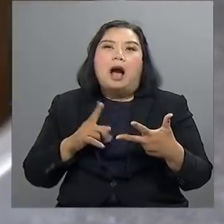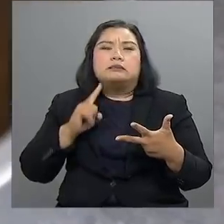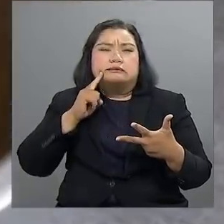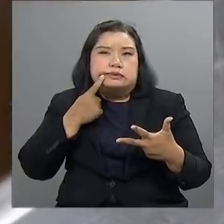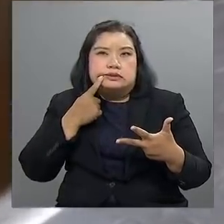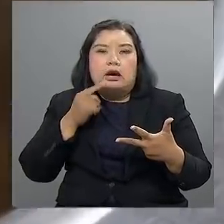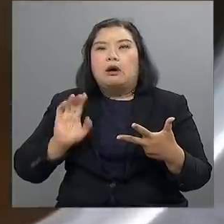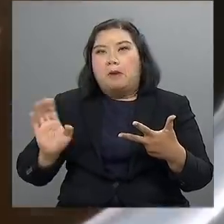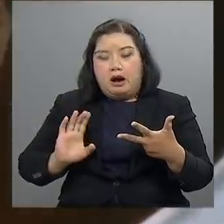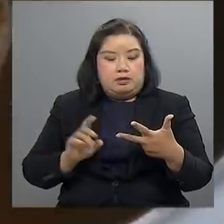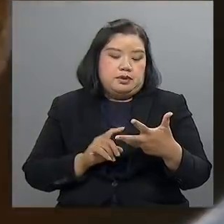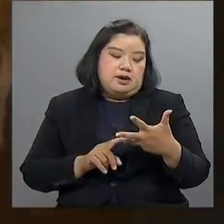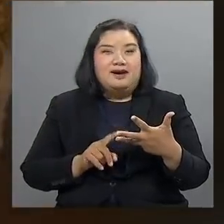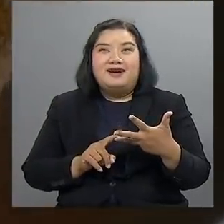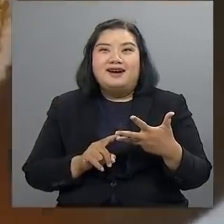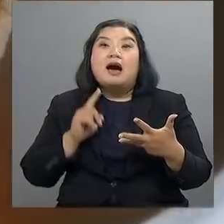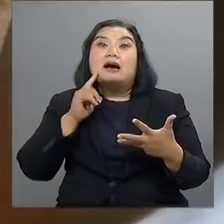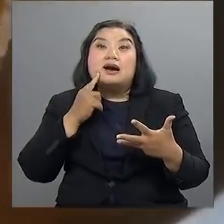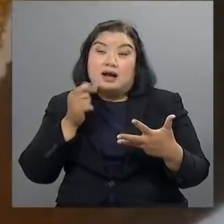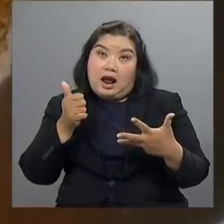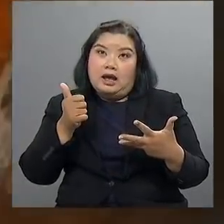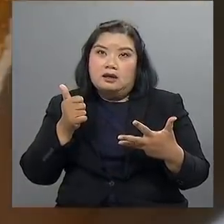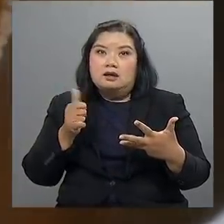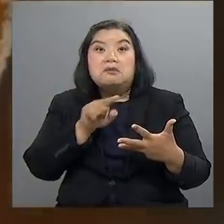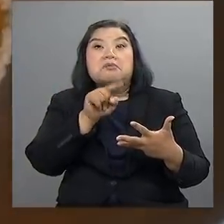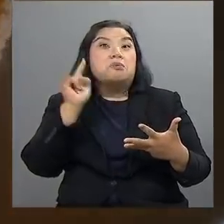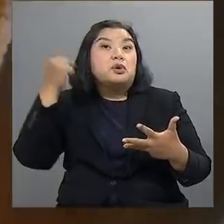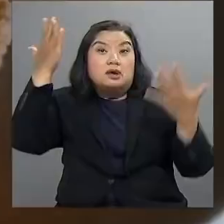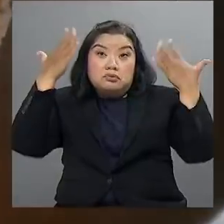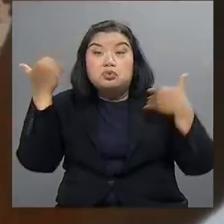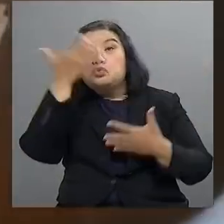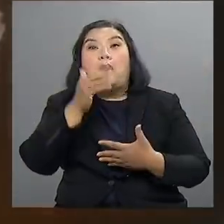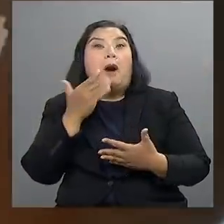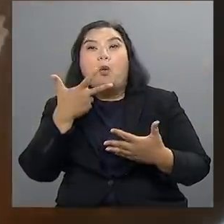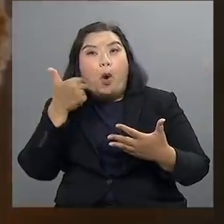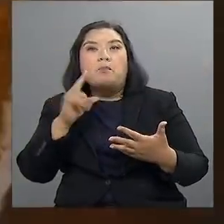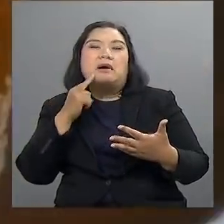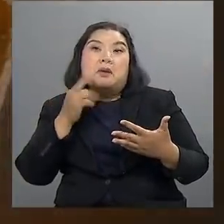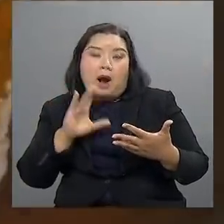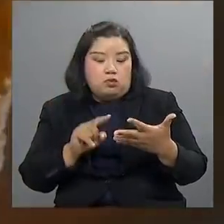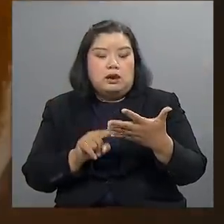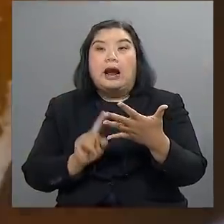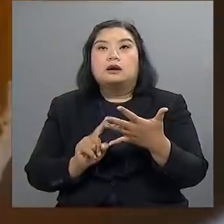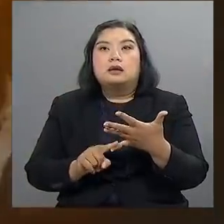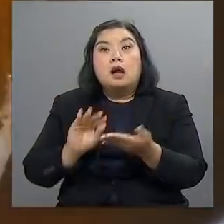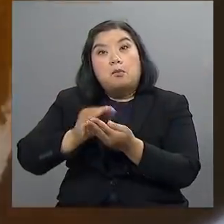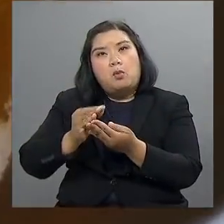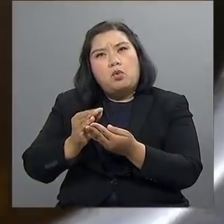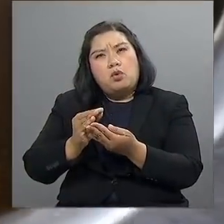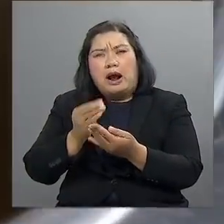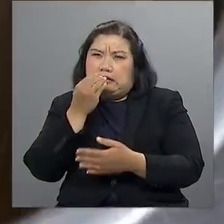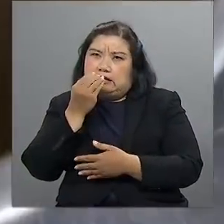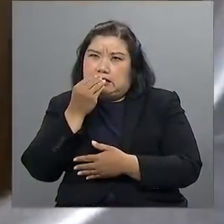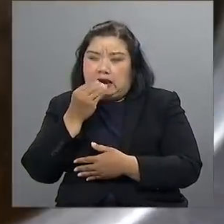รก็ไม่กลิ่นไม่กินกินอย่างเดียวคือกินวานิลานะครับแล้ววัตถุดิบหลักก็คือมะม่วงเบาซึ่งอันนี้ชมัยพรอาจจะกินแต่กินแยกนะครับดังนั้นคุณชมัย